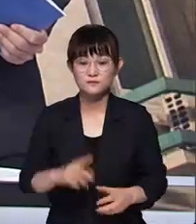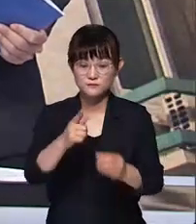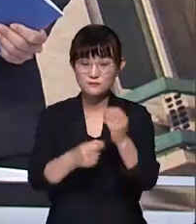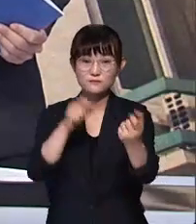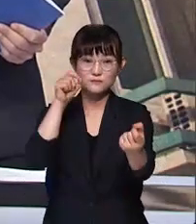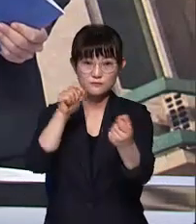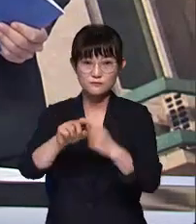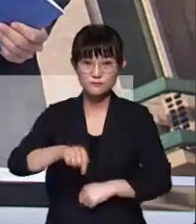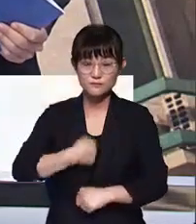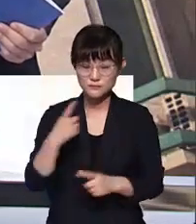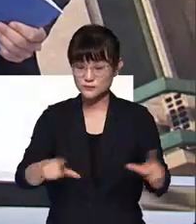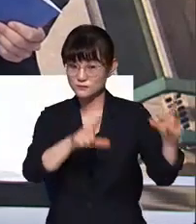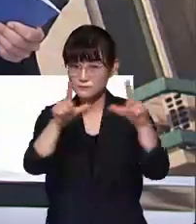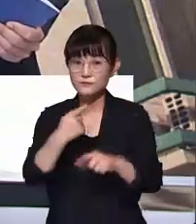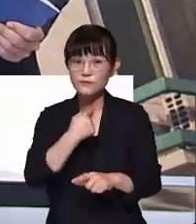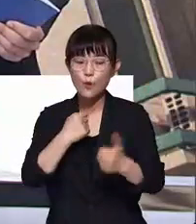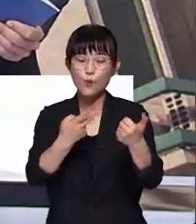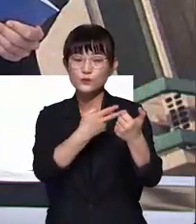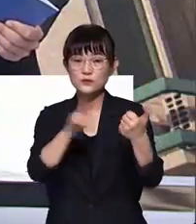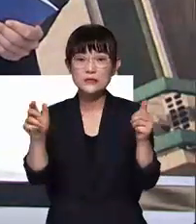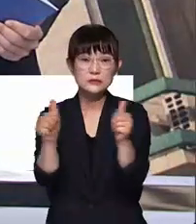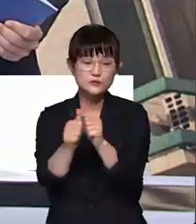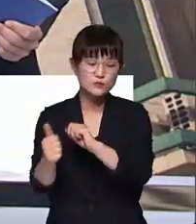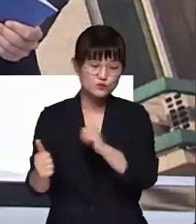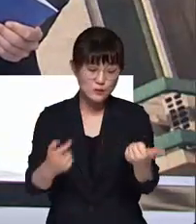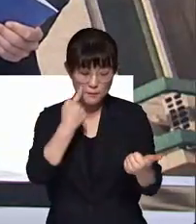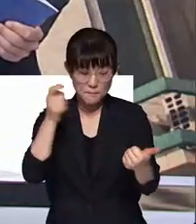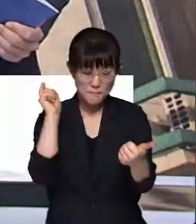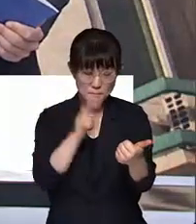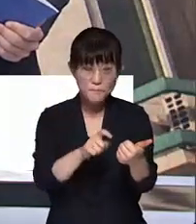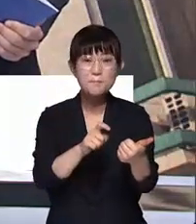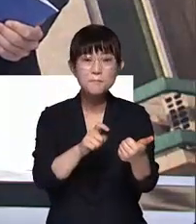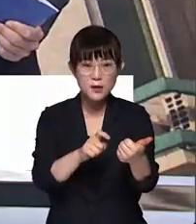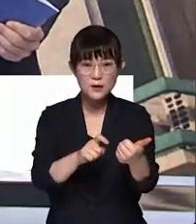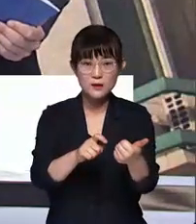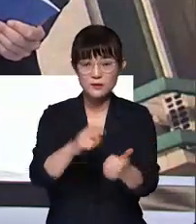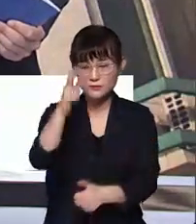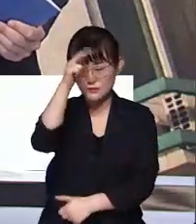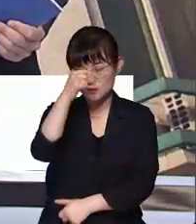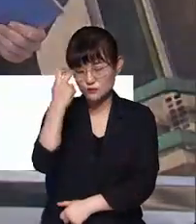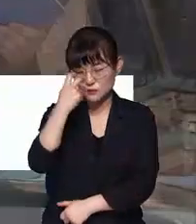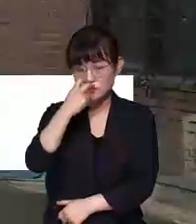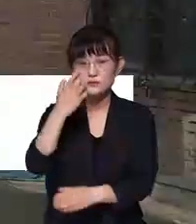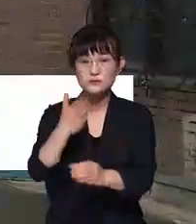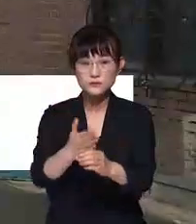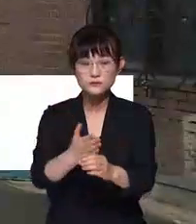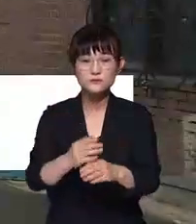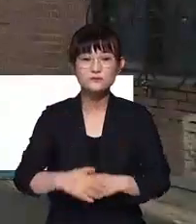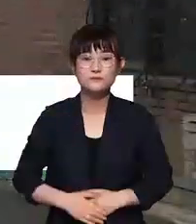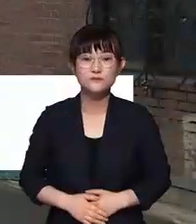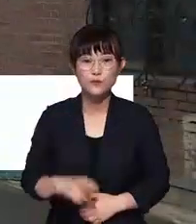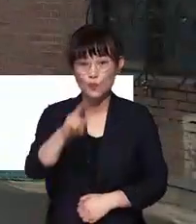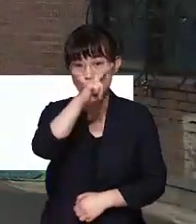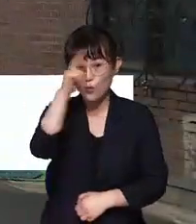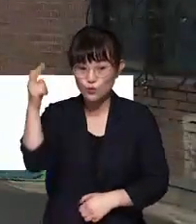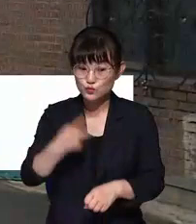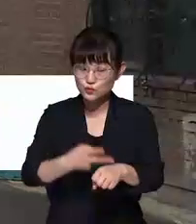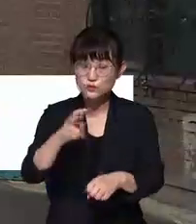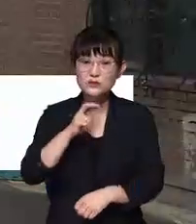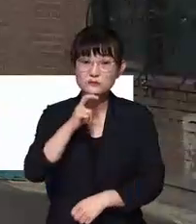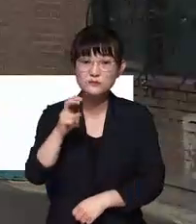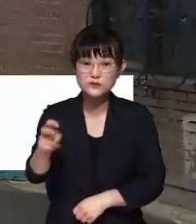추석을 앞두고 홀로 생활하던 50대 남성이 숨진 채 발견돼 경찰이 수사에 나섰습니다. 오늘 오후 2시